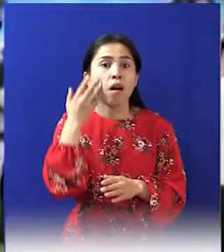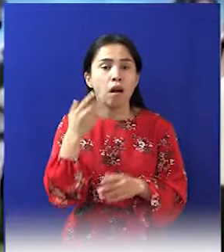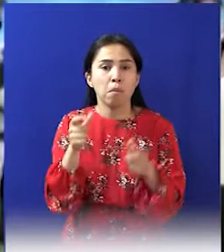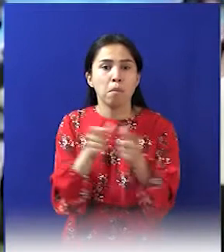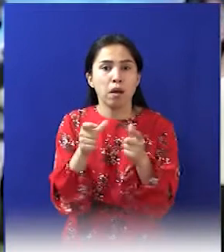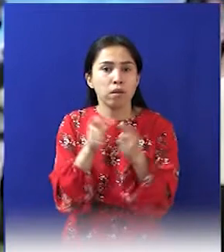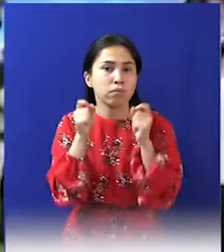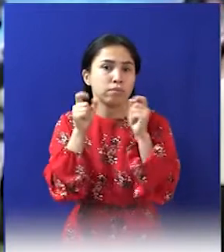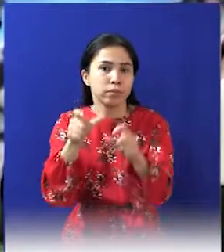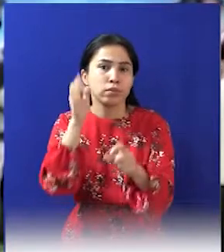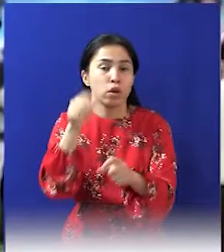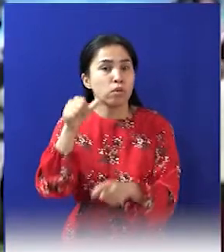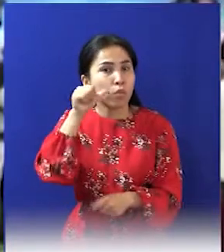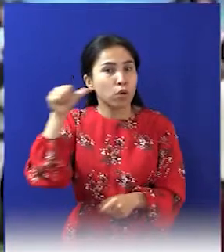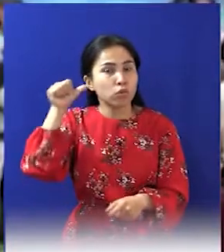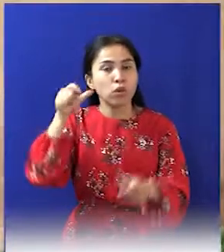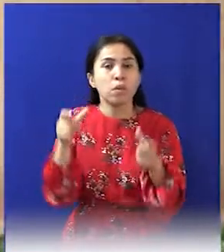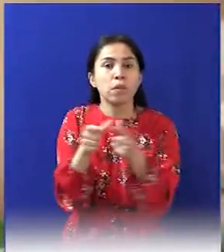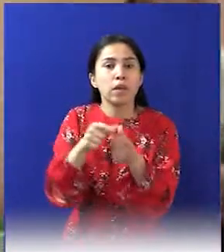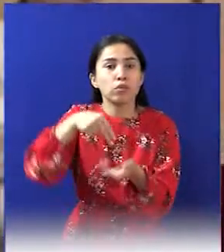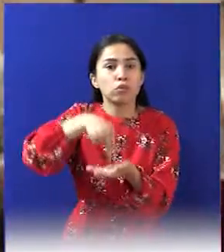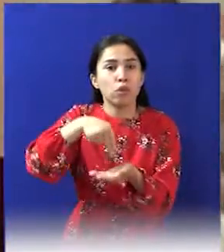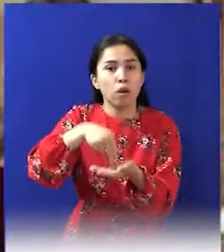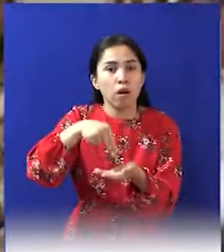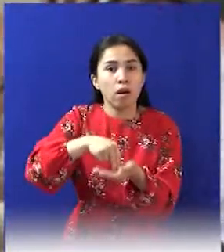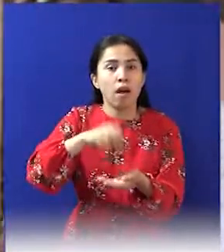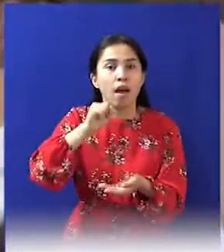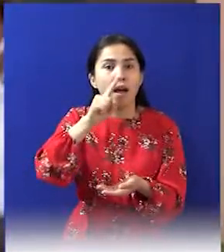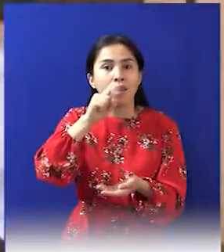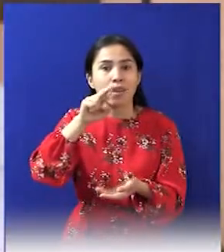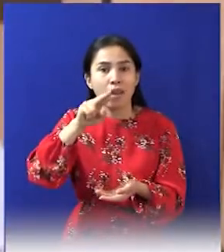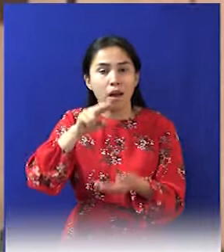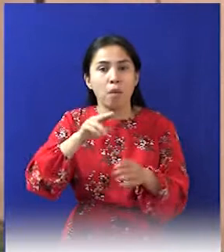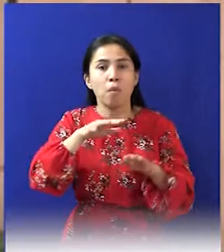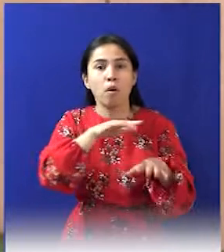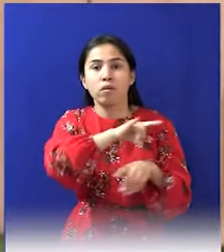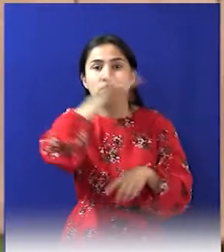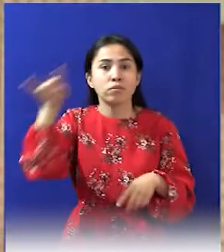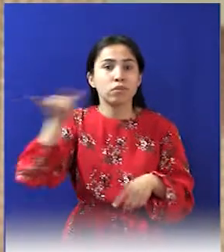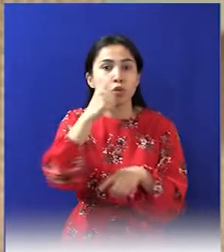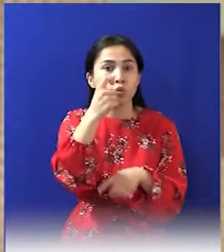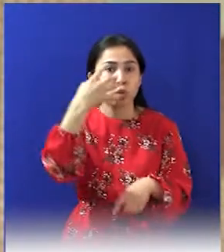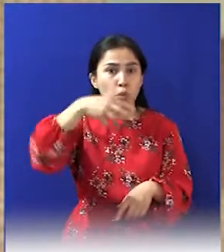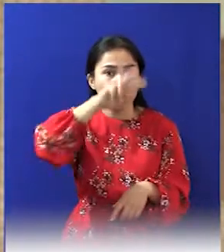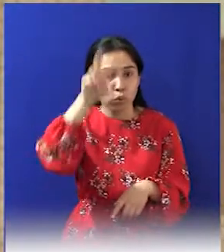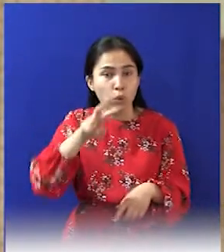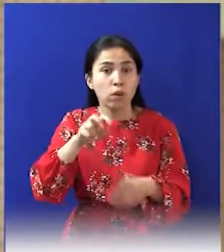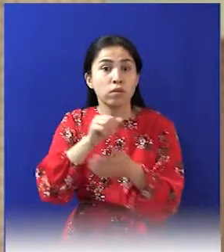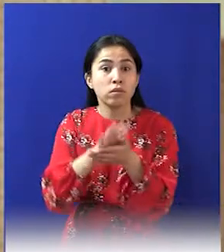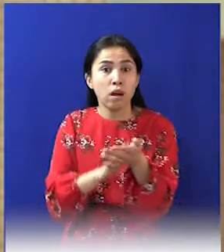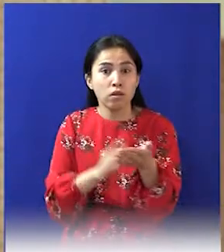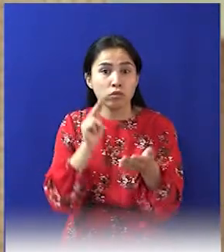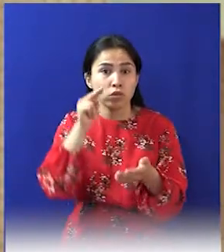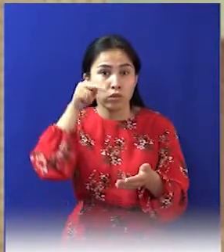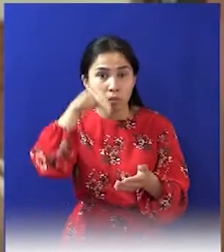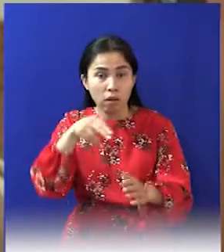Особенностью онлайн-акции была театральная постановка «Улы тұлғалар ұлт болмысы», посвященная таким историческим личностям, как Абай